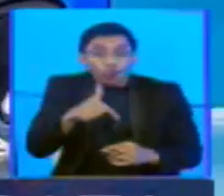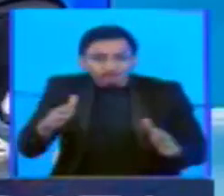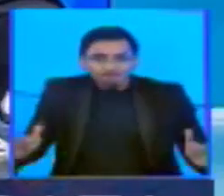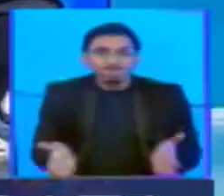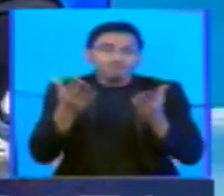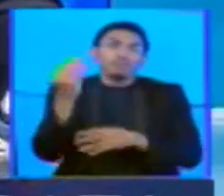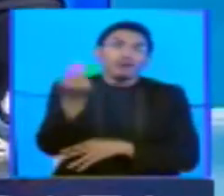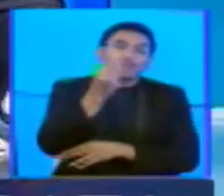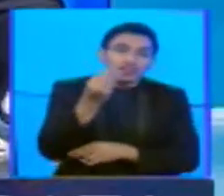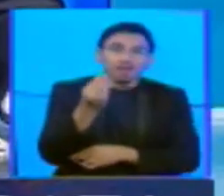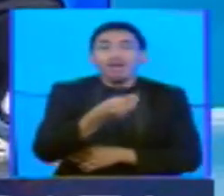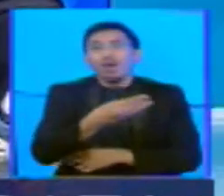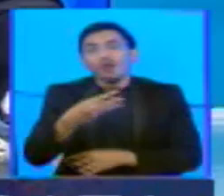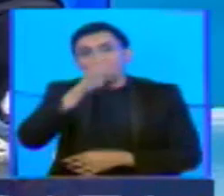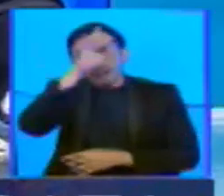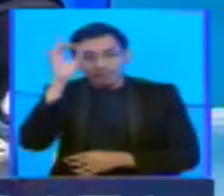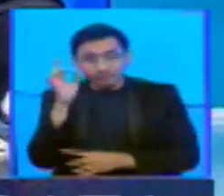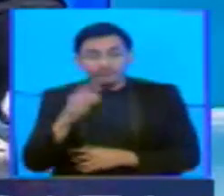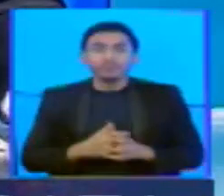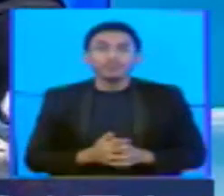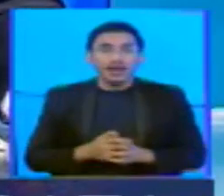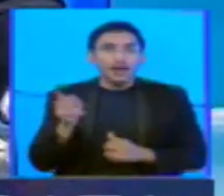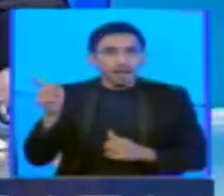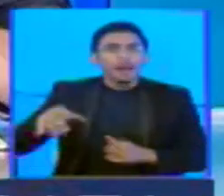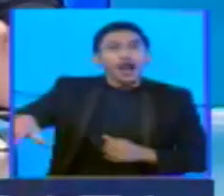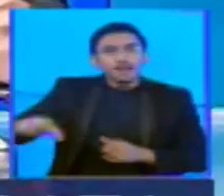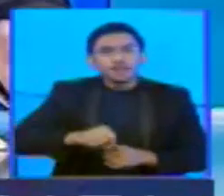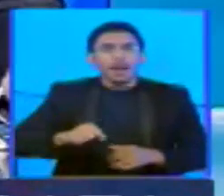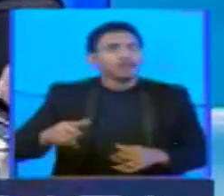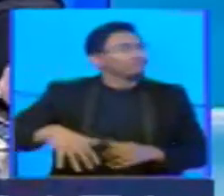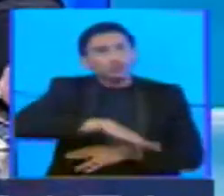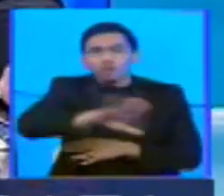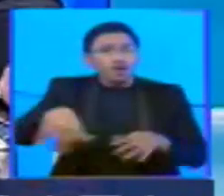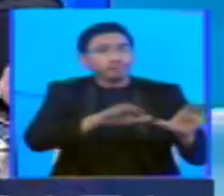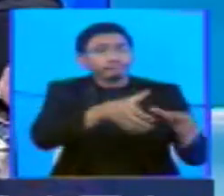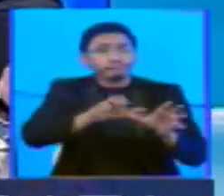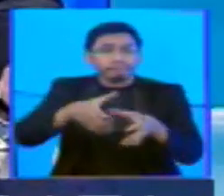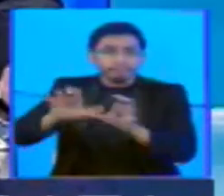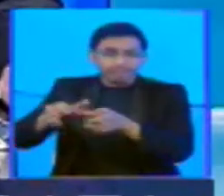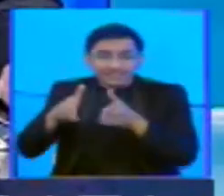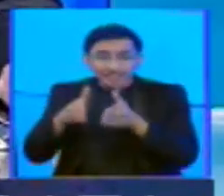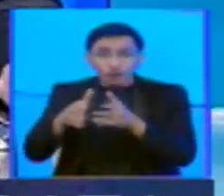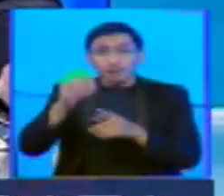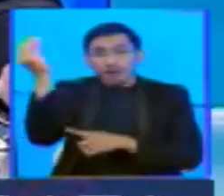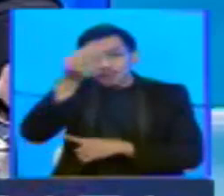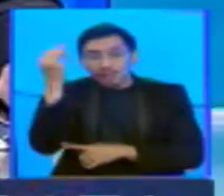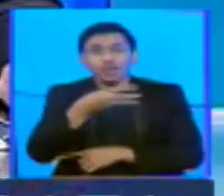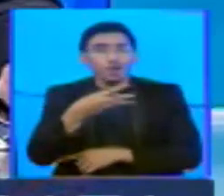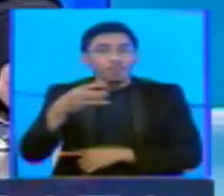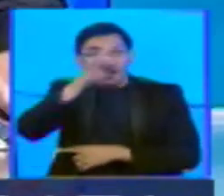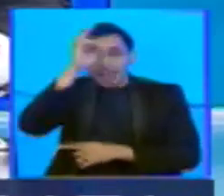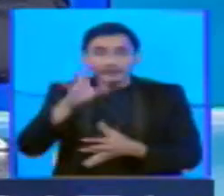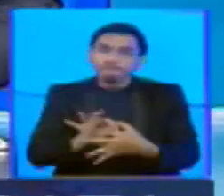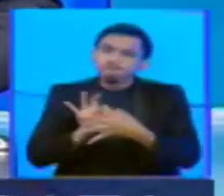kebangkitan pariwisata dan ekonomi kreatif untuk itu menteri mengajak seluruh pemangku kepentingan di sektor pariwisata dan ekonomi